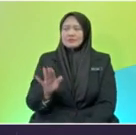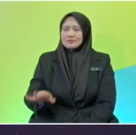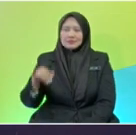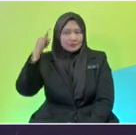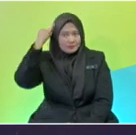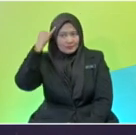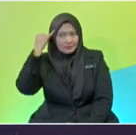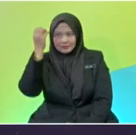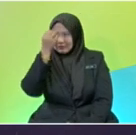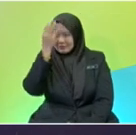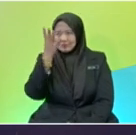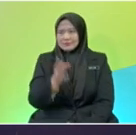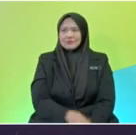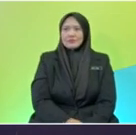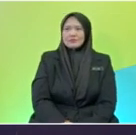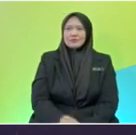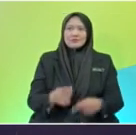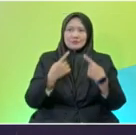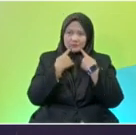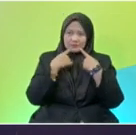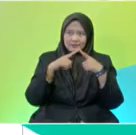kamera berapa jawabannya